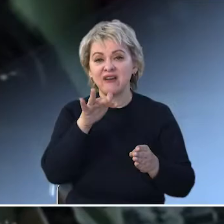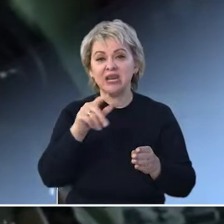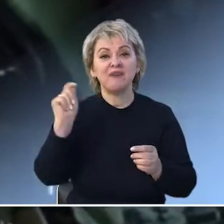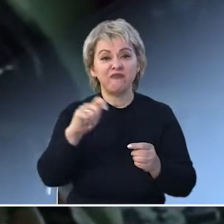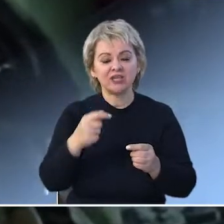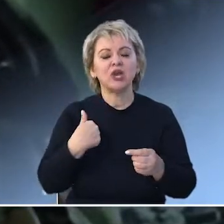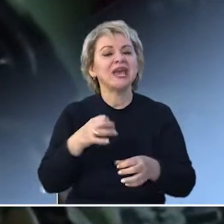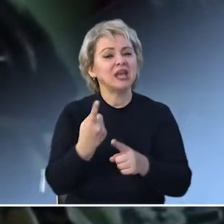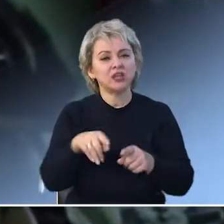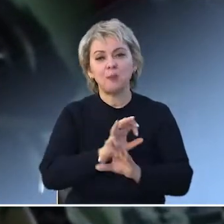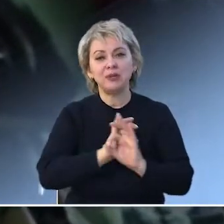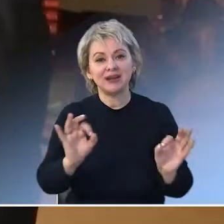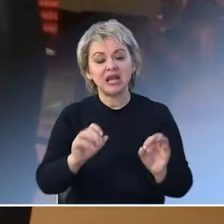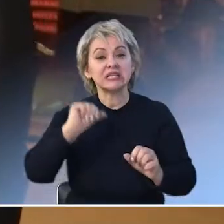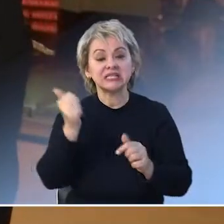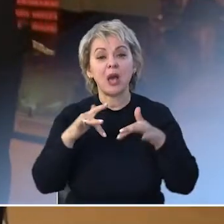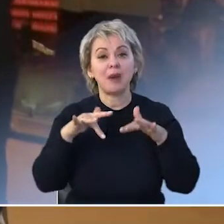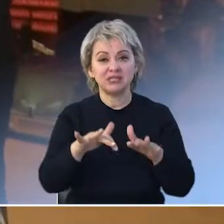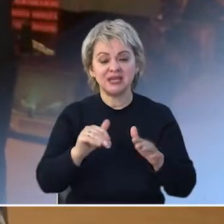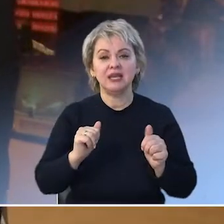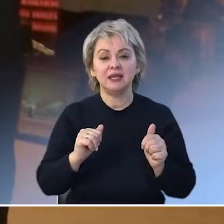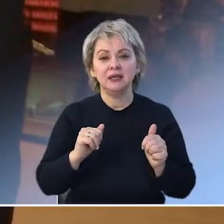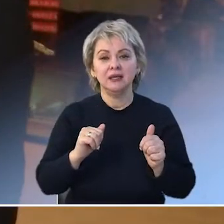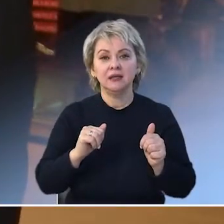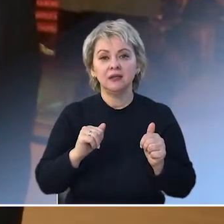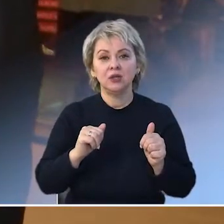Великой Отечественной войны. И это прекрасно. На самом деле,